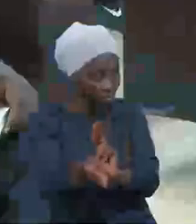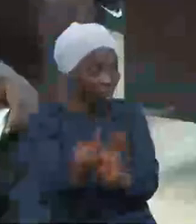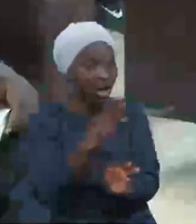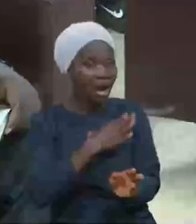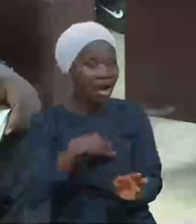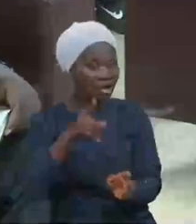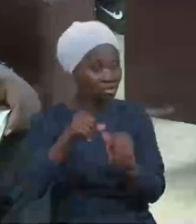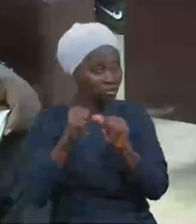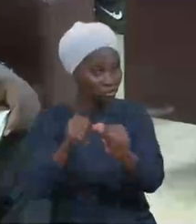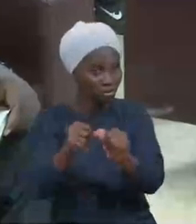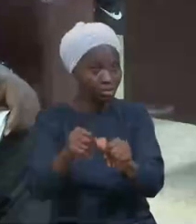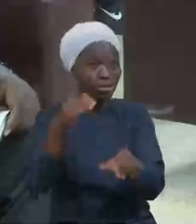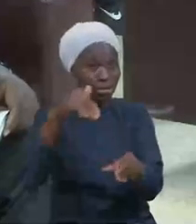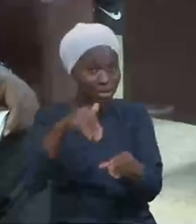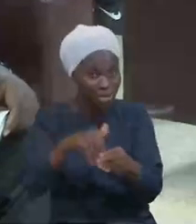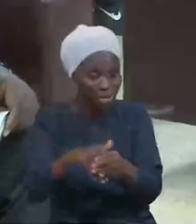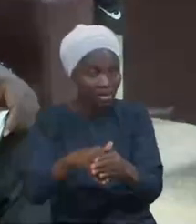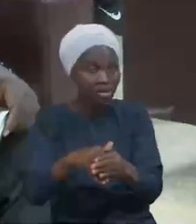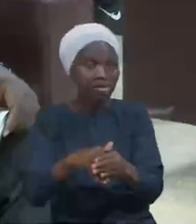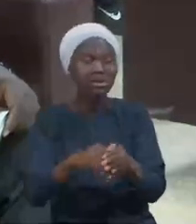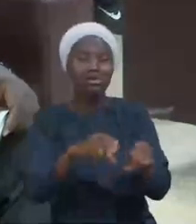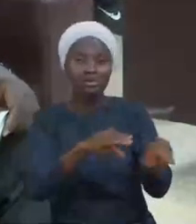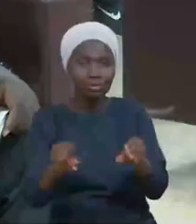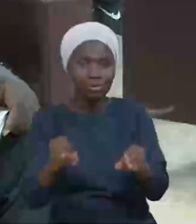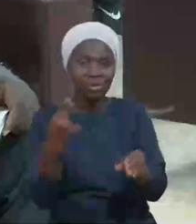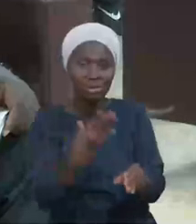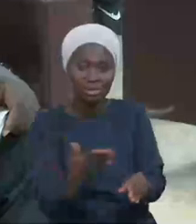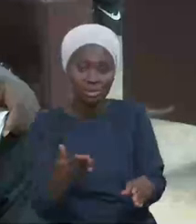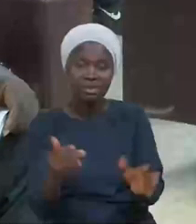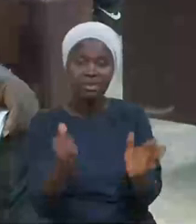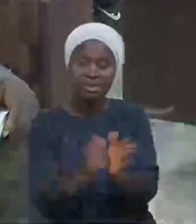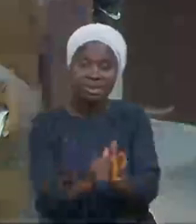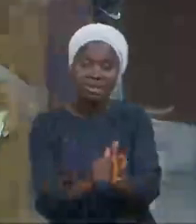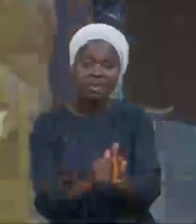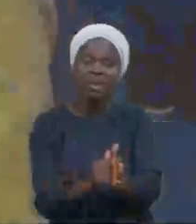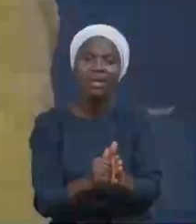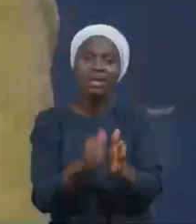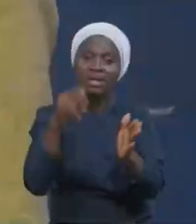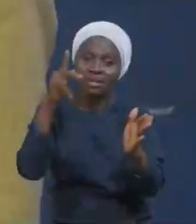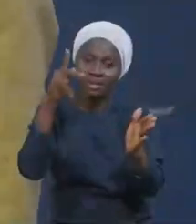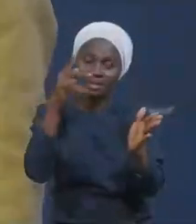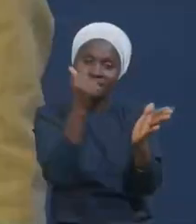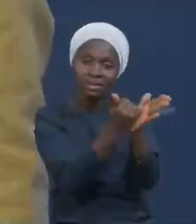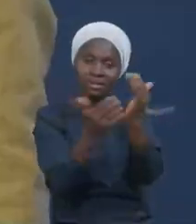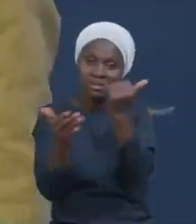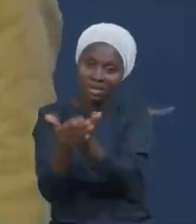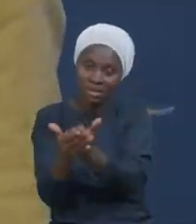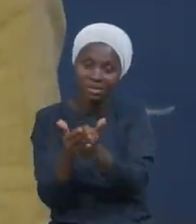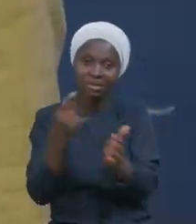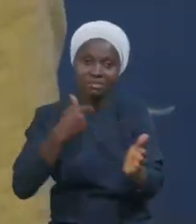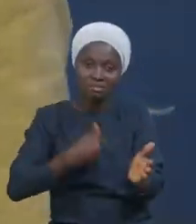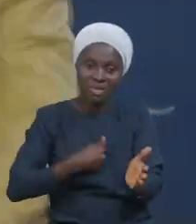continué à faire les choses qui m'ont cloué encore à nouveau à la